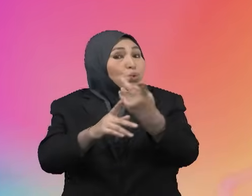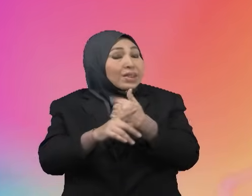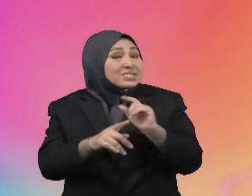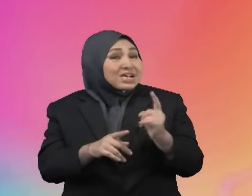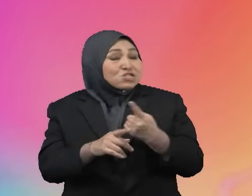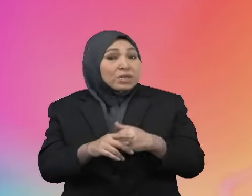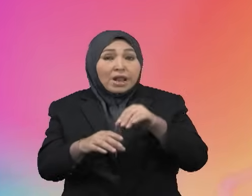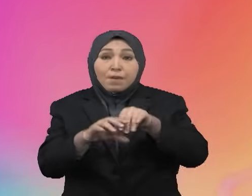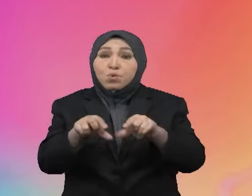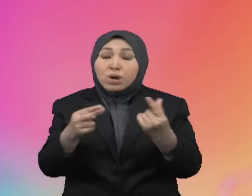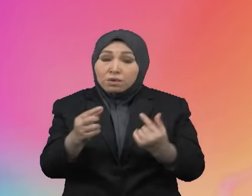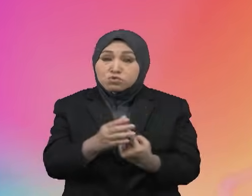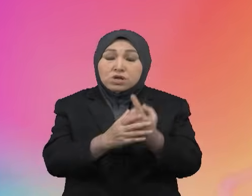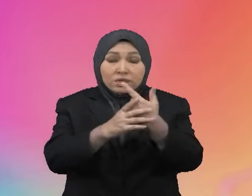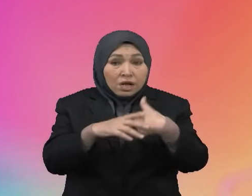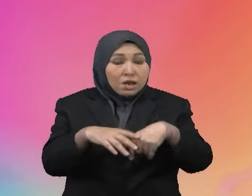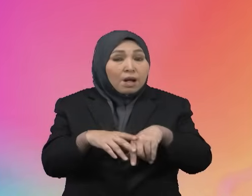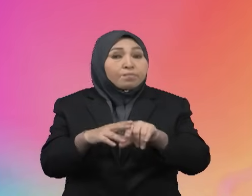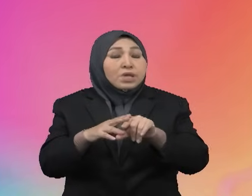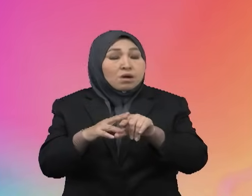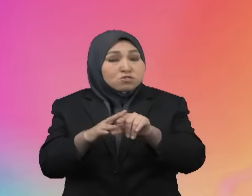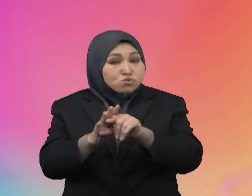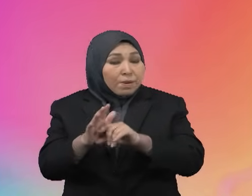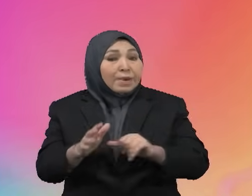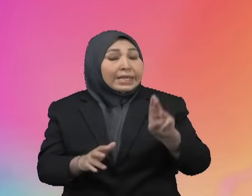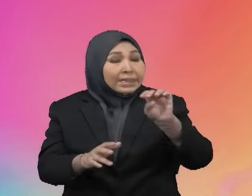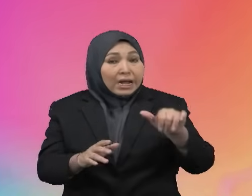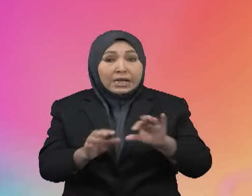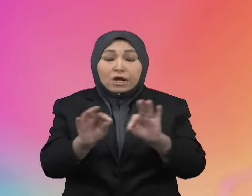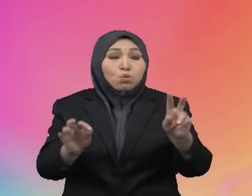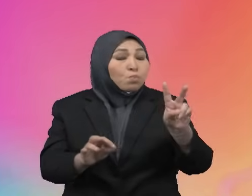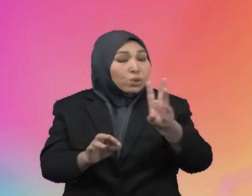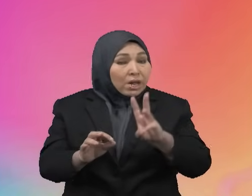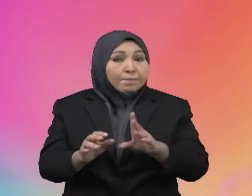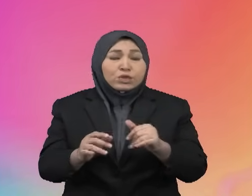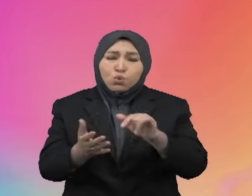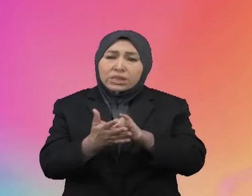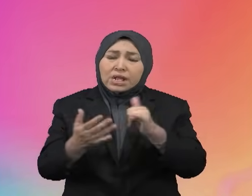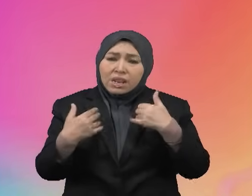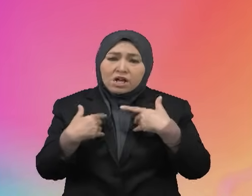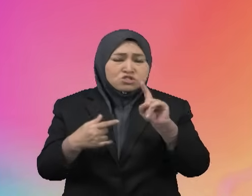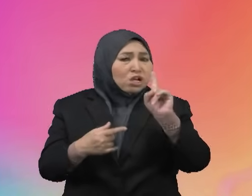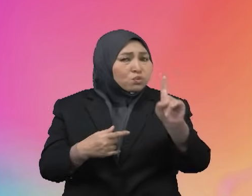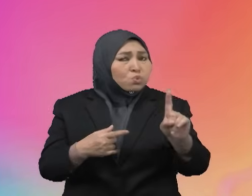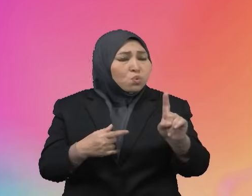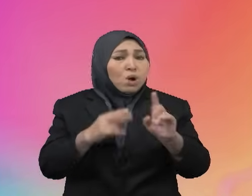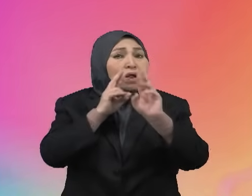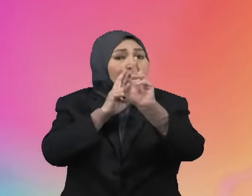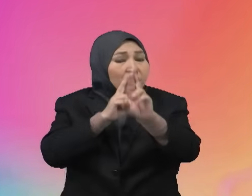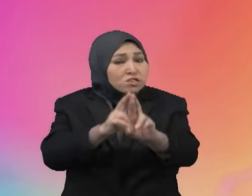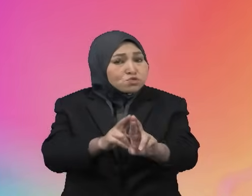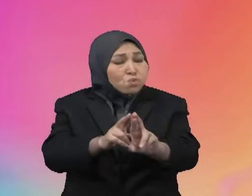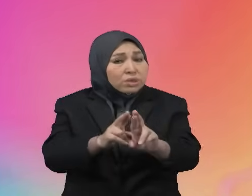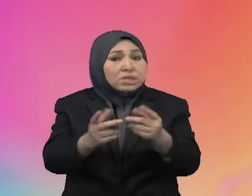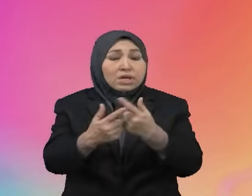dalam Al-Quran muncul dalam surah Al-Maidah ayat yang ke-26 ini, dan ia adalah sebagai satu respon,